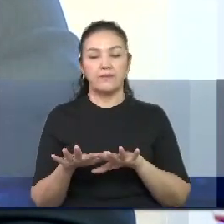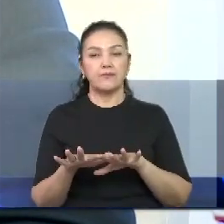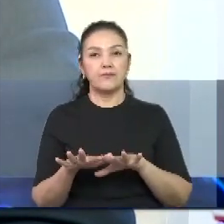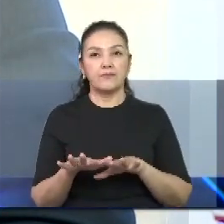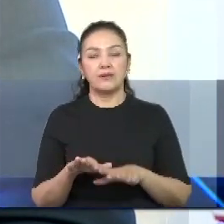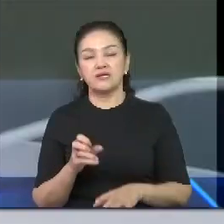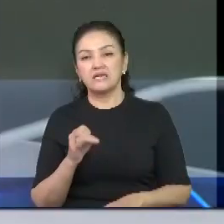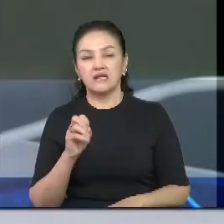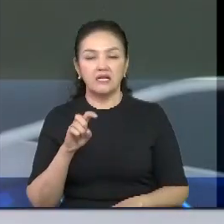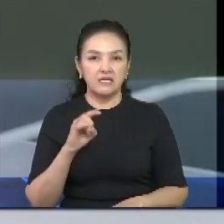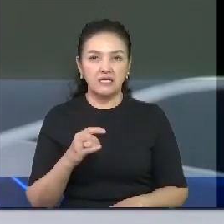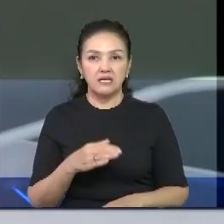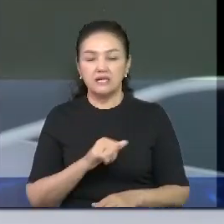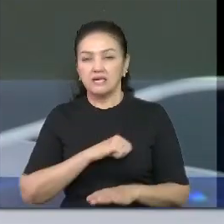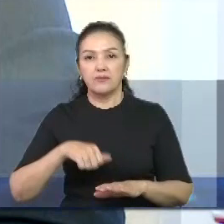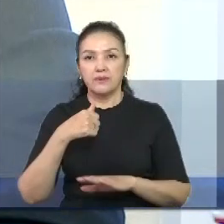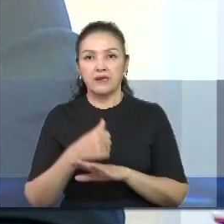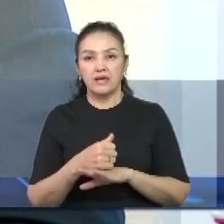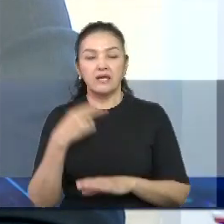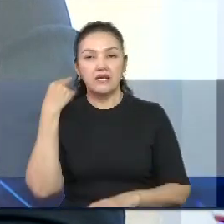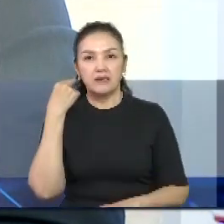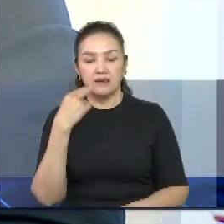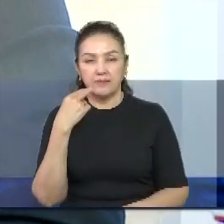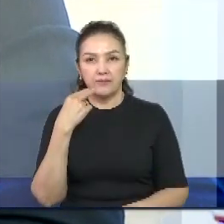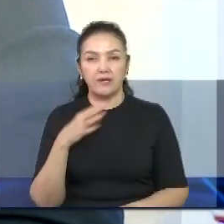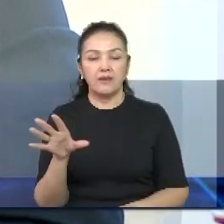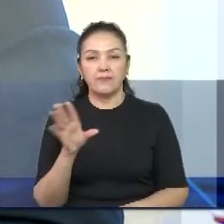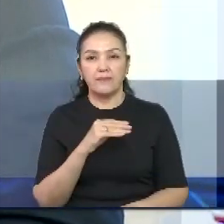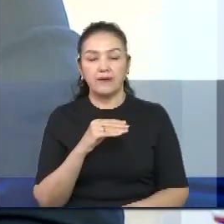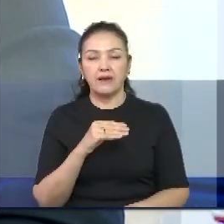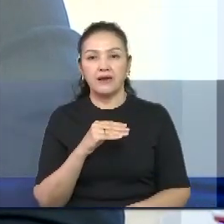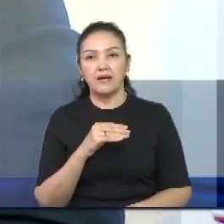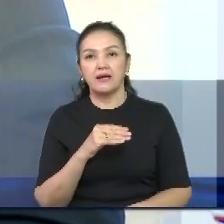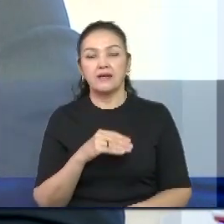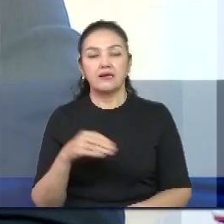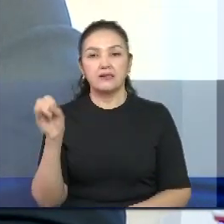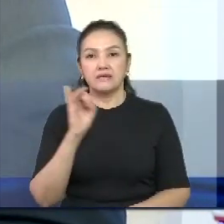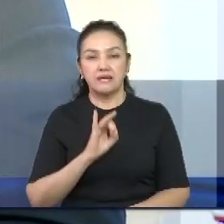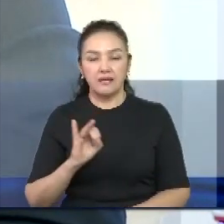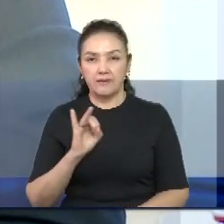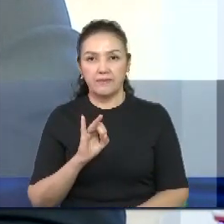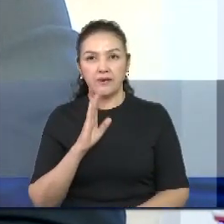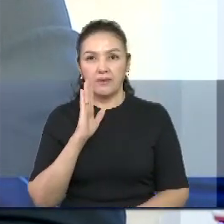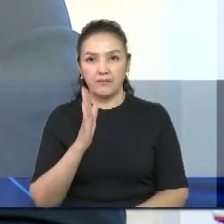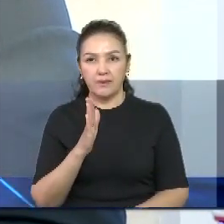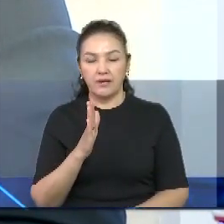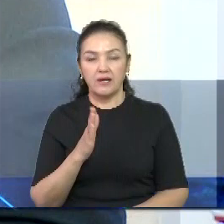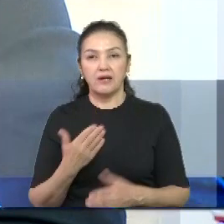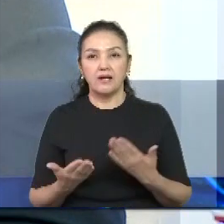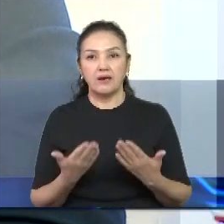шараның саласы. Ең бастысы сапалы барлық тарихи болған және